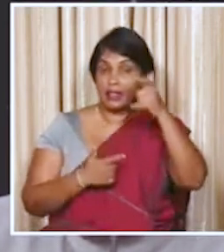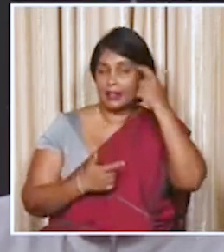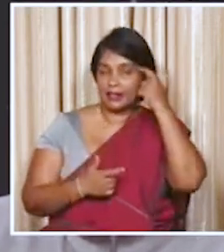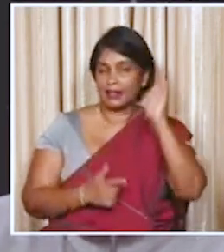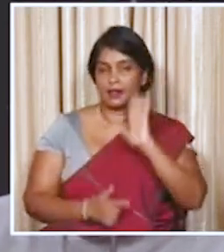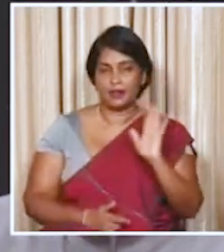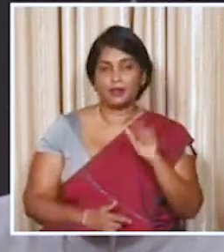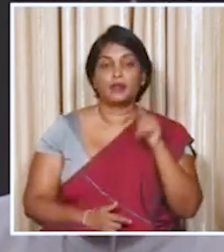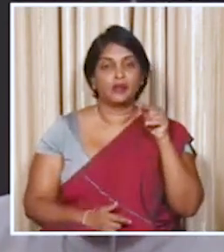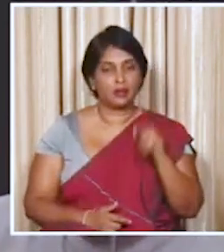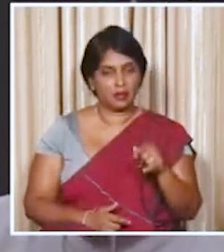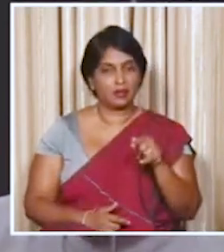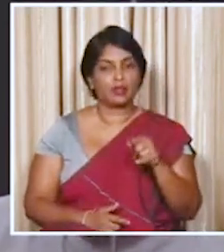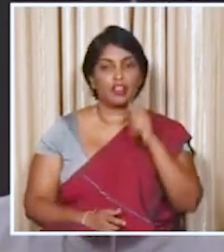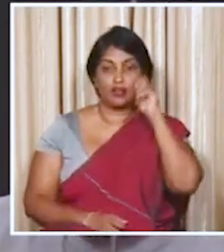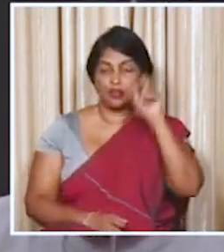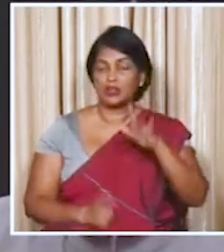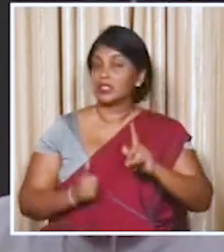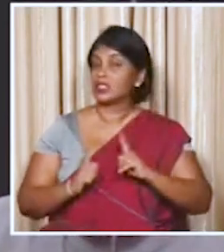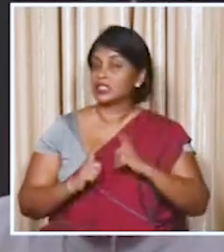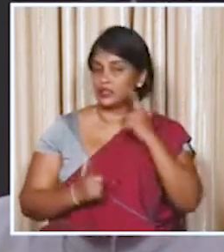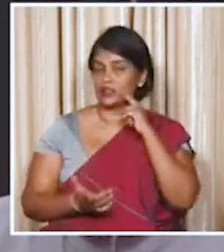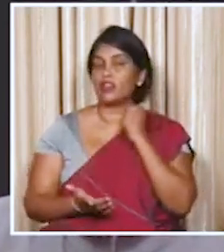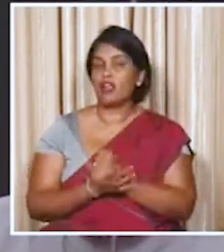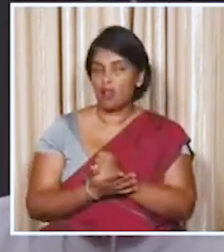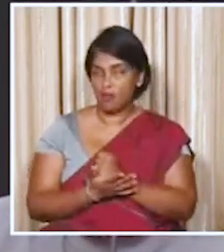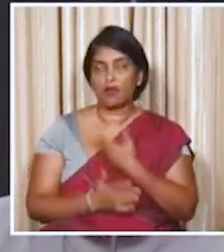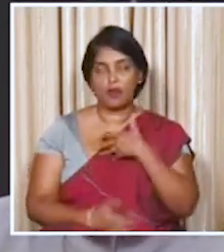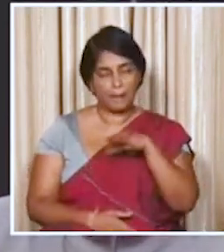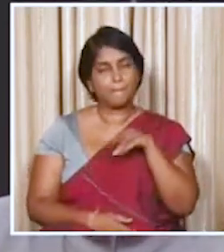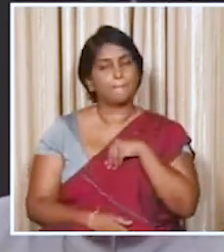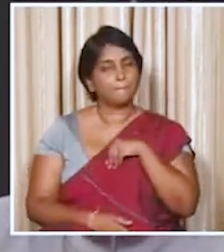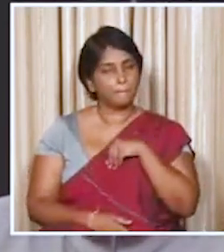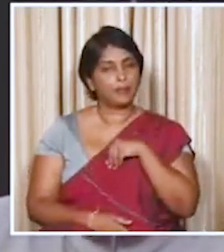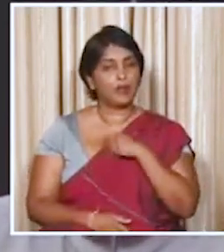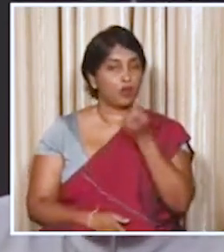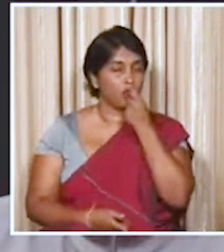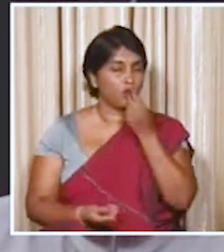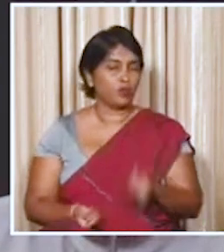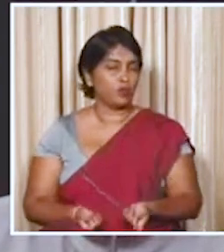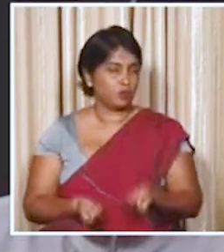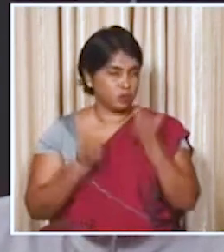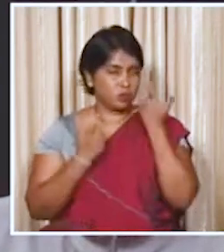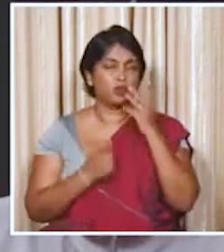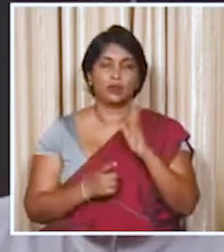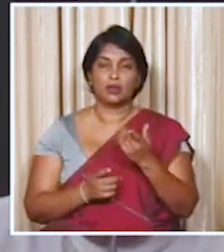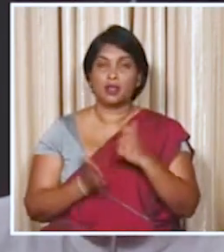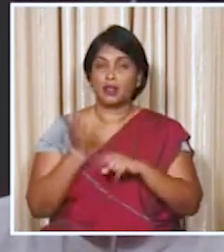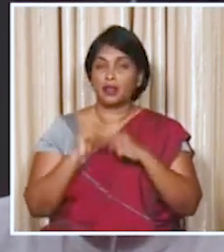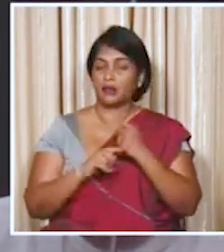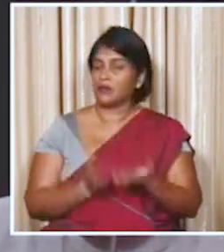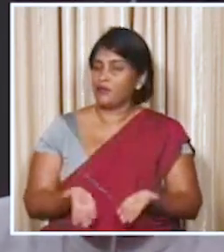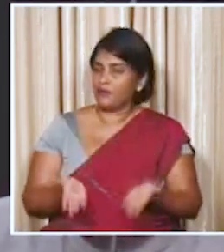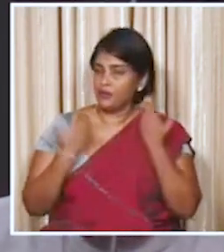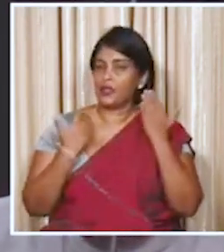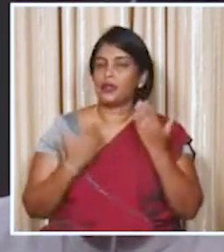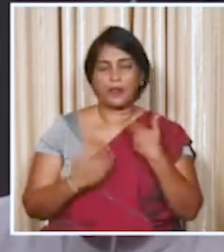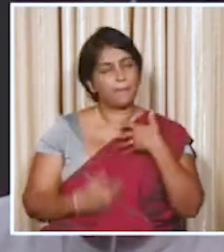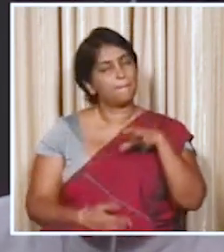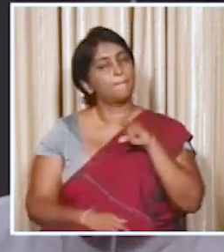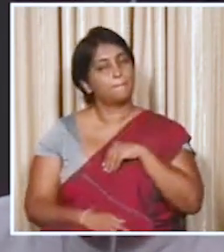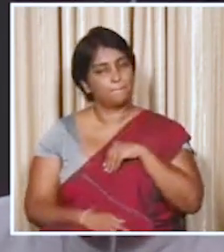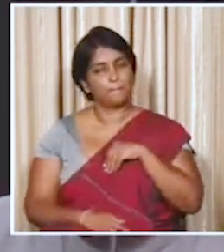එපා. මේ මිනිස්සුන්ට ජීවත් වෙන්න අමාරුයි අපි ඒක පිළිගන්නවා. මේ බඩු මිල වැඩි බදු බර වැඩි ඒක අපි